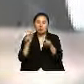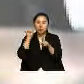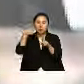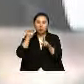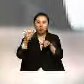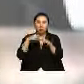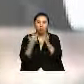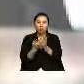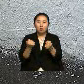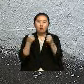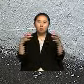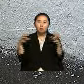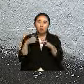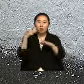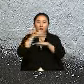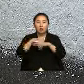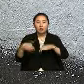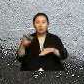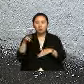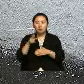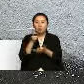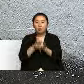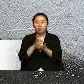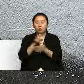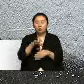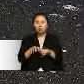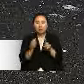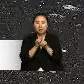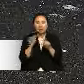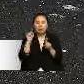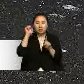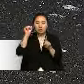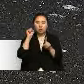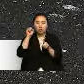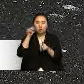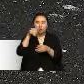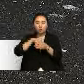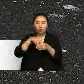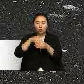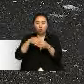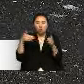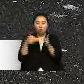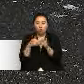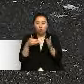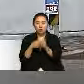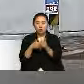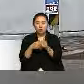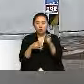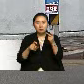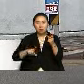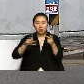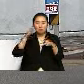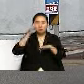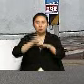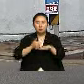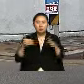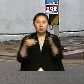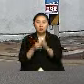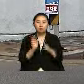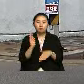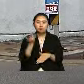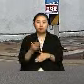수단을 동원할 계획입니다. 하지만 법원 앞 1인 시위는 선고 공판 일인 지난 12일을 마지막으로